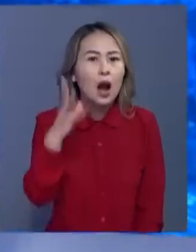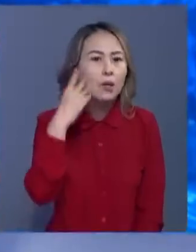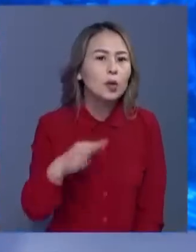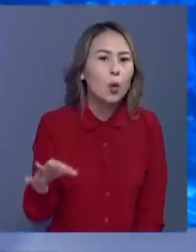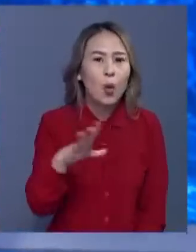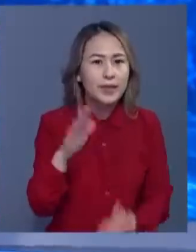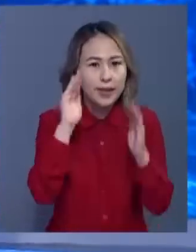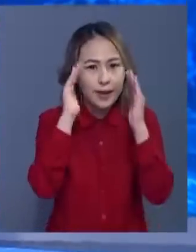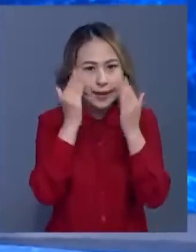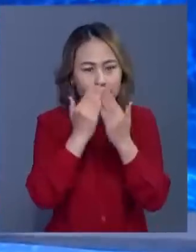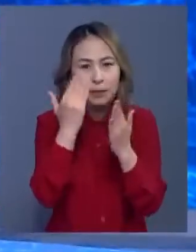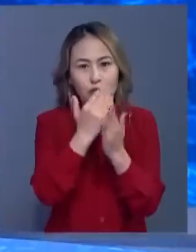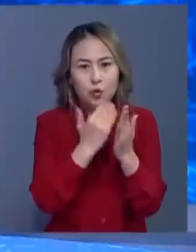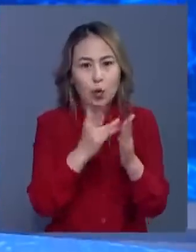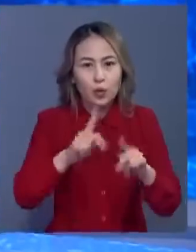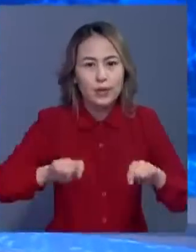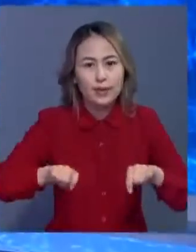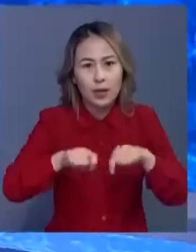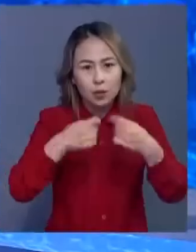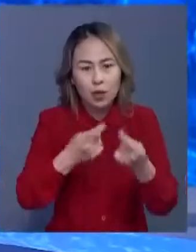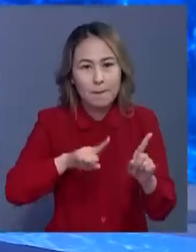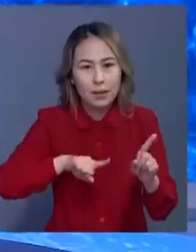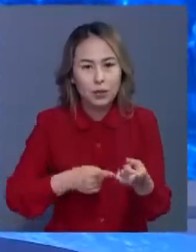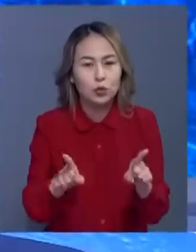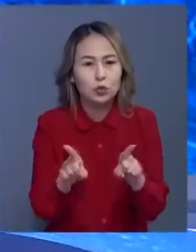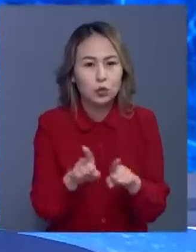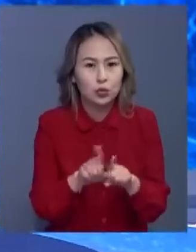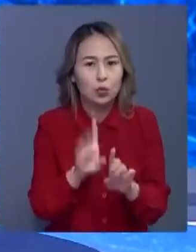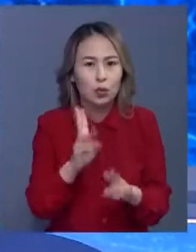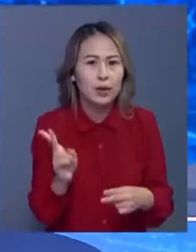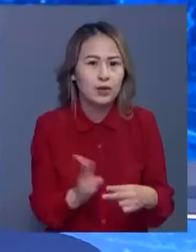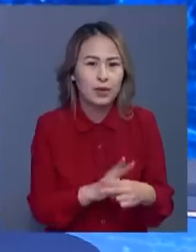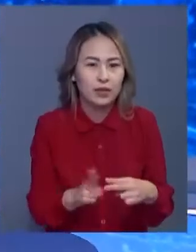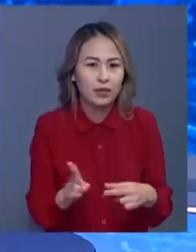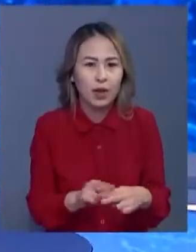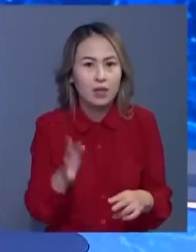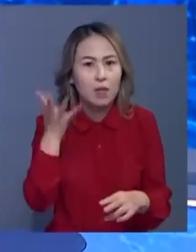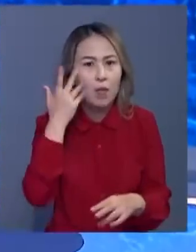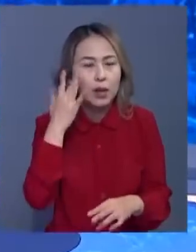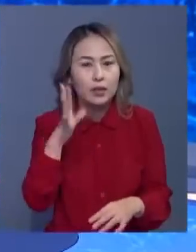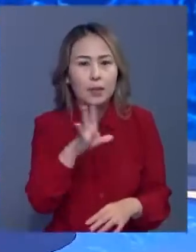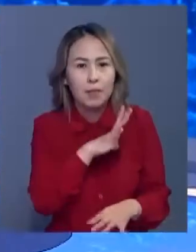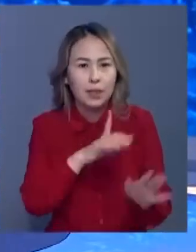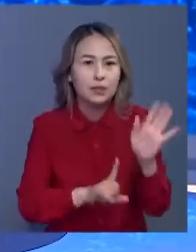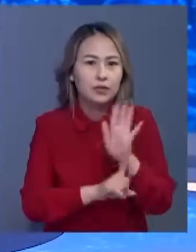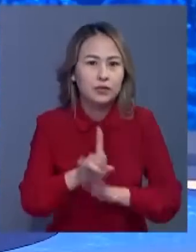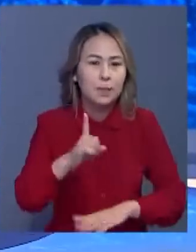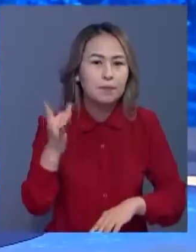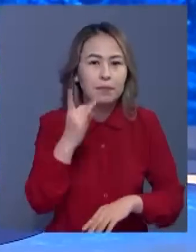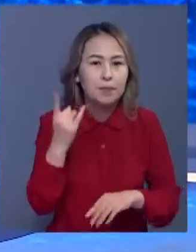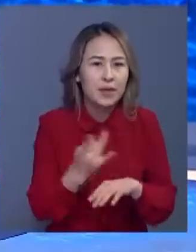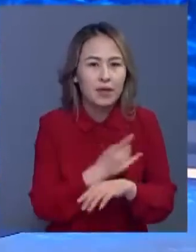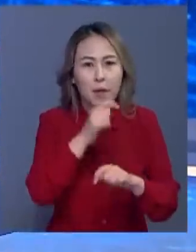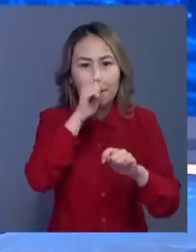Алматы облысында карантин режимін бұзушылармен енді атты патруль күреседі. Жылқы мінген тәртіп сақшыларының алғашқы рейд